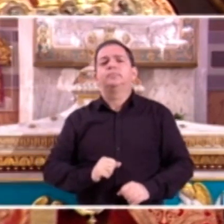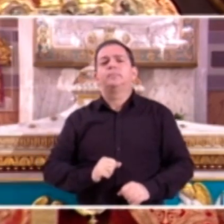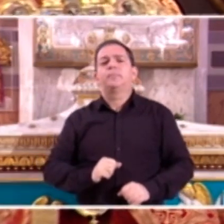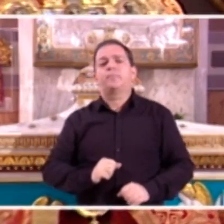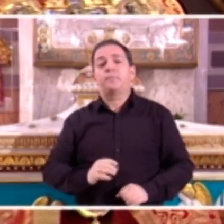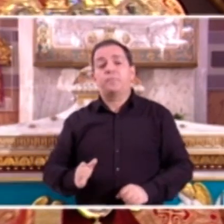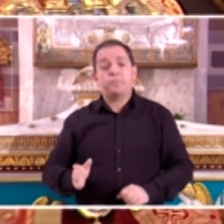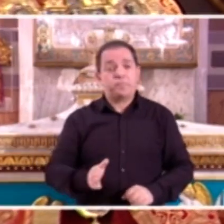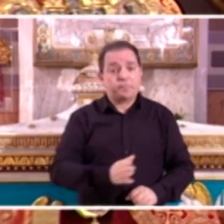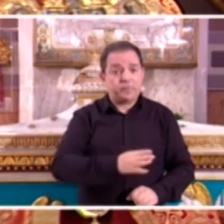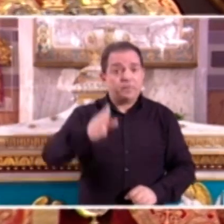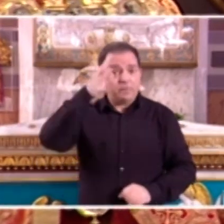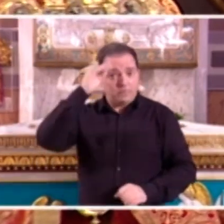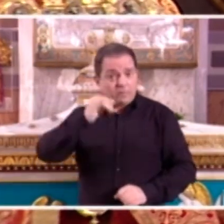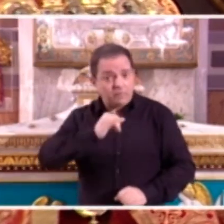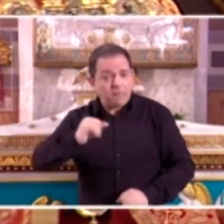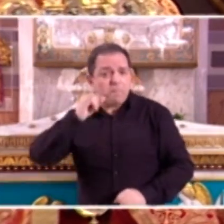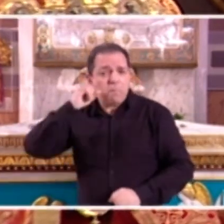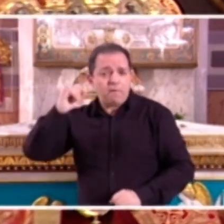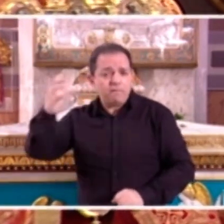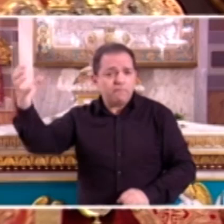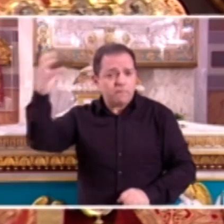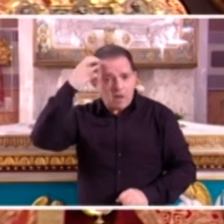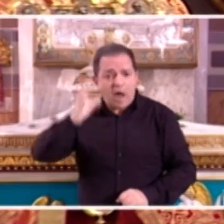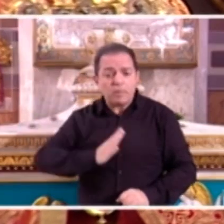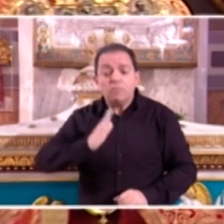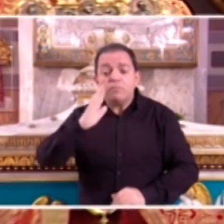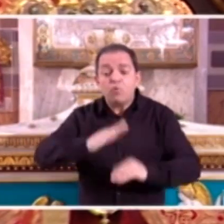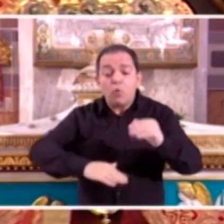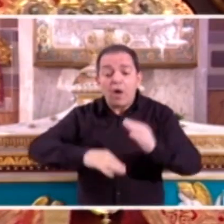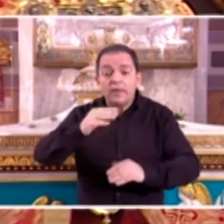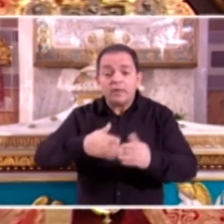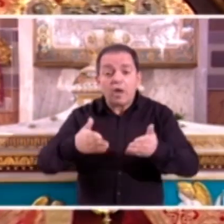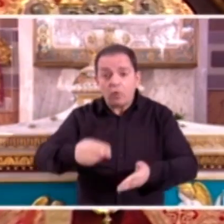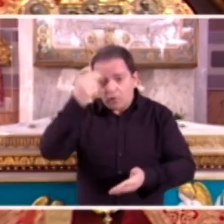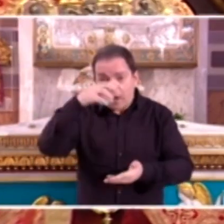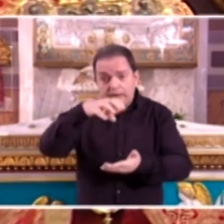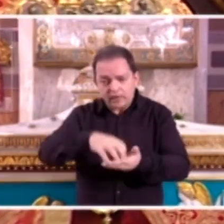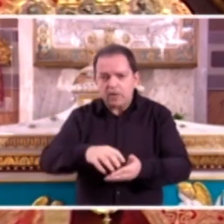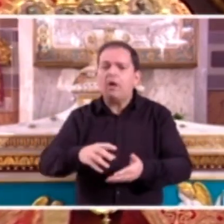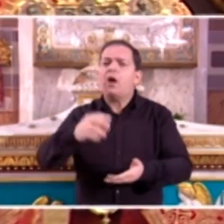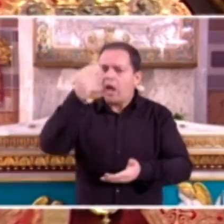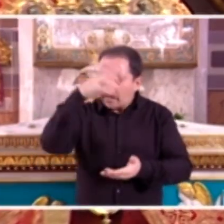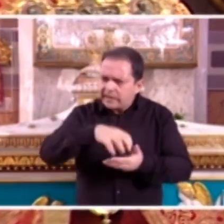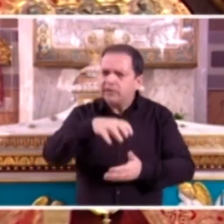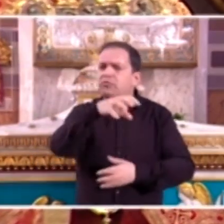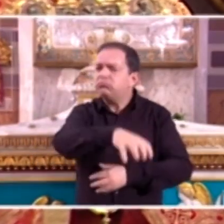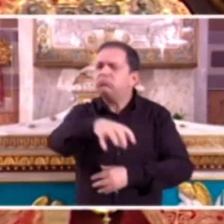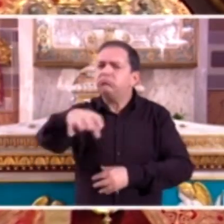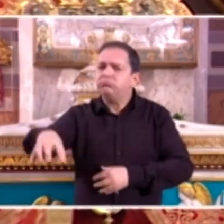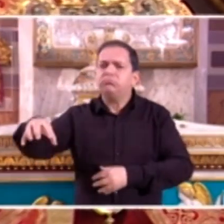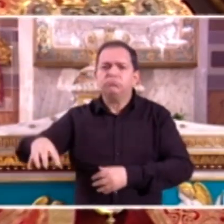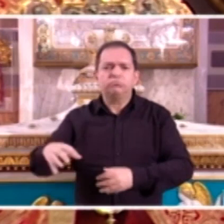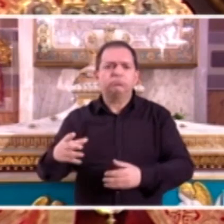των μακαρίων και αηδήμων κτητόρων του ιερού ναού τούτου και πασών των Αγίων